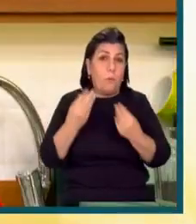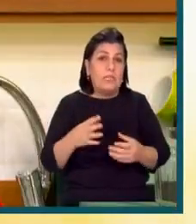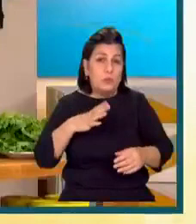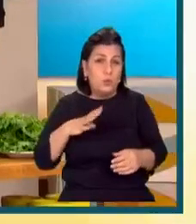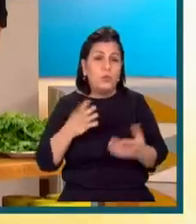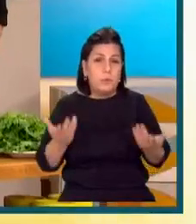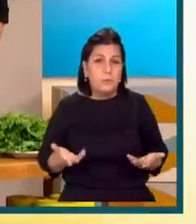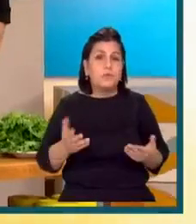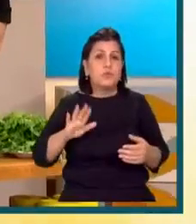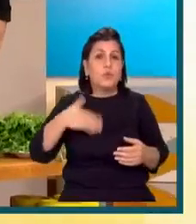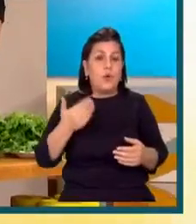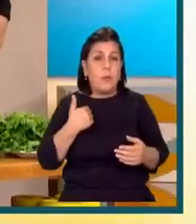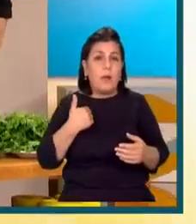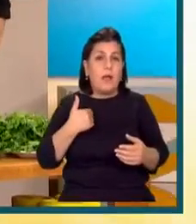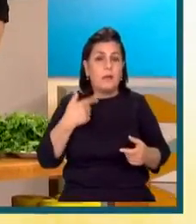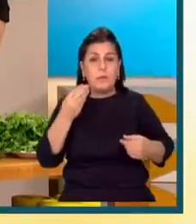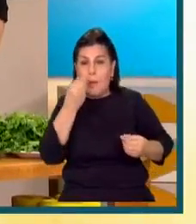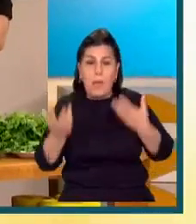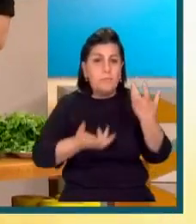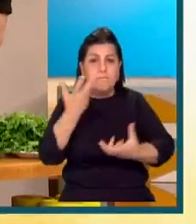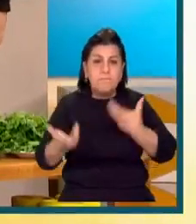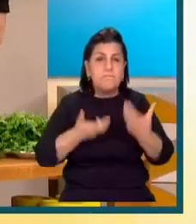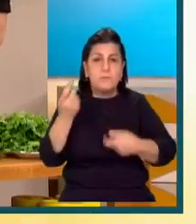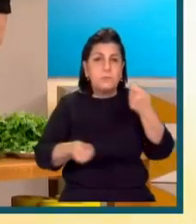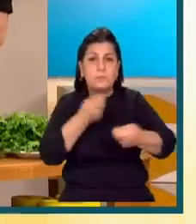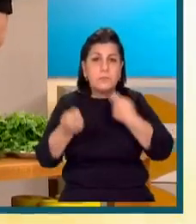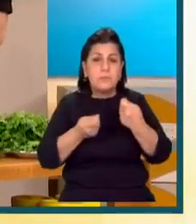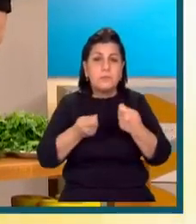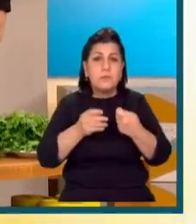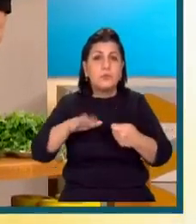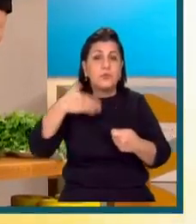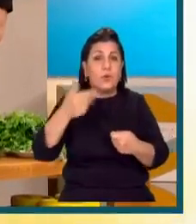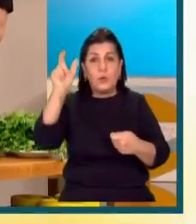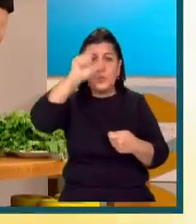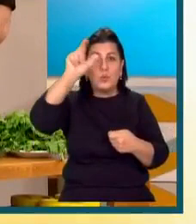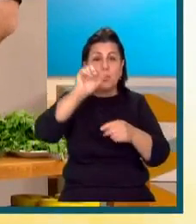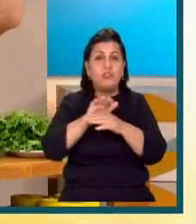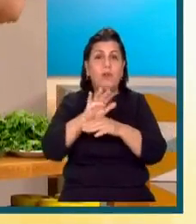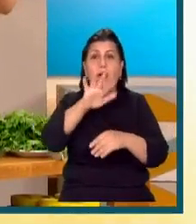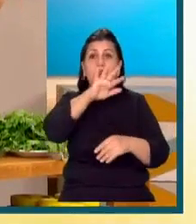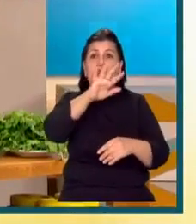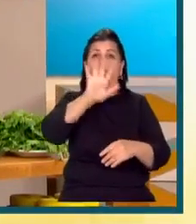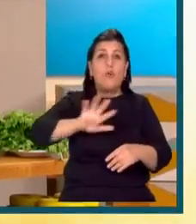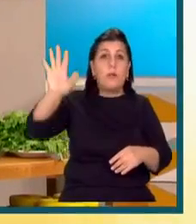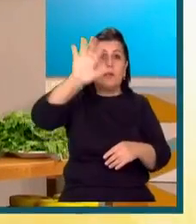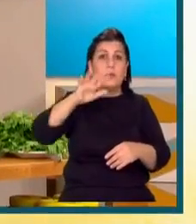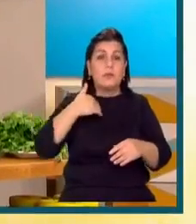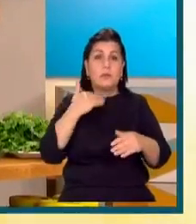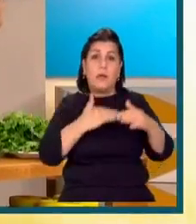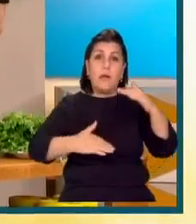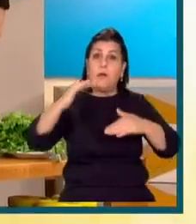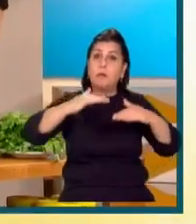öğrendik ki yaparken sanatımızı icra ederken biz Türk şefler avrupalılardan kat bir kat daha